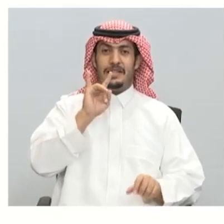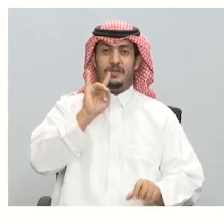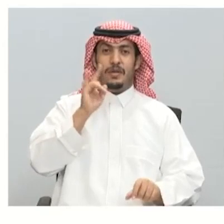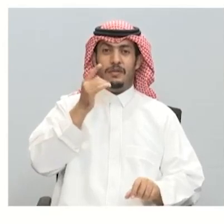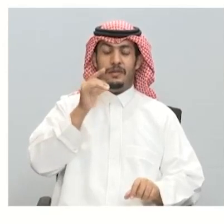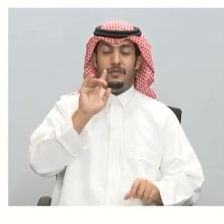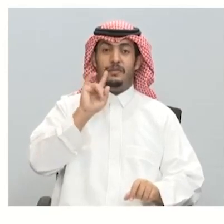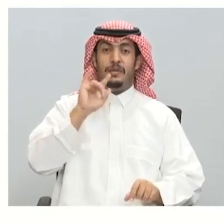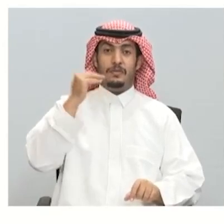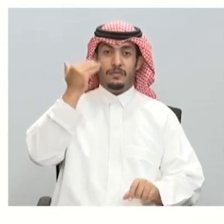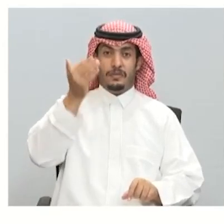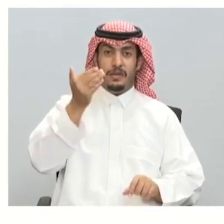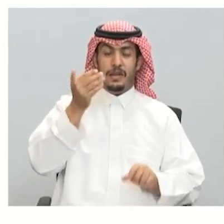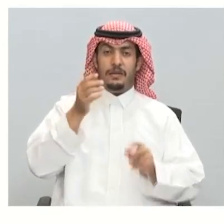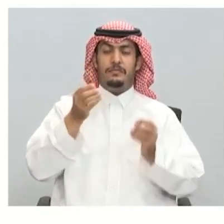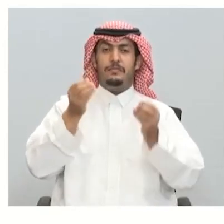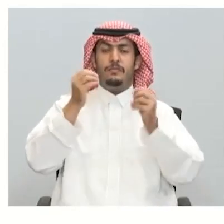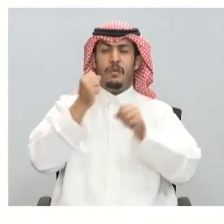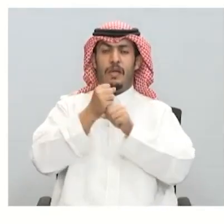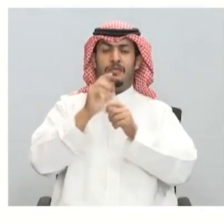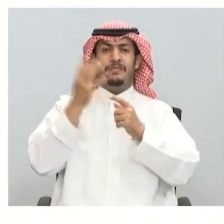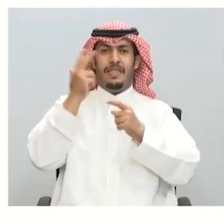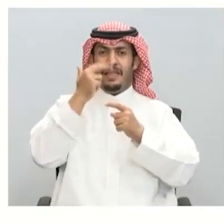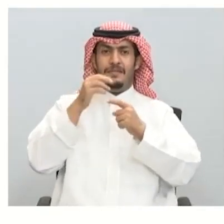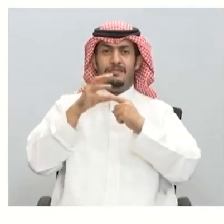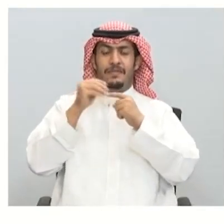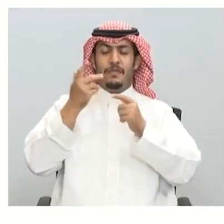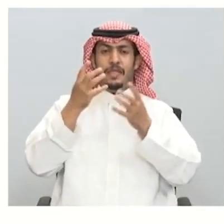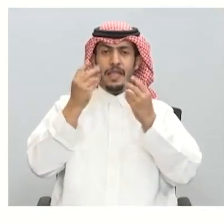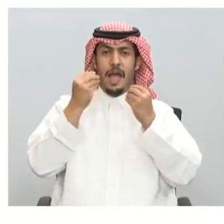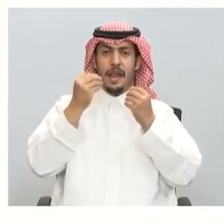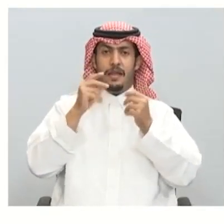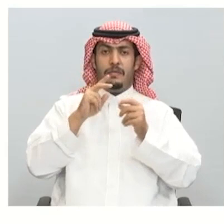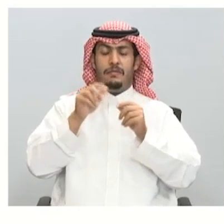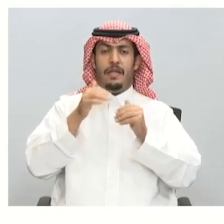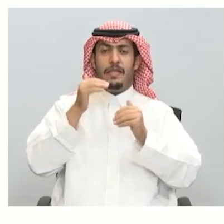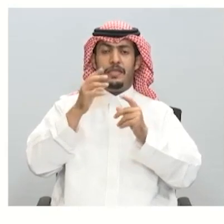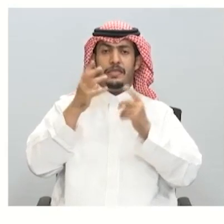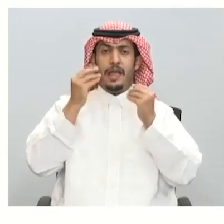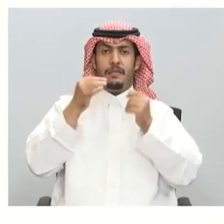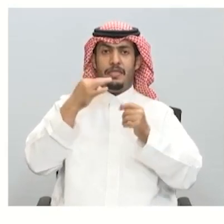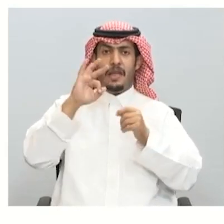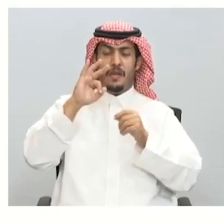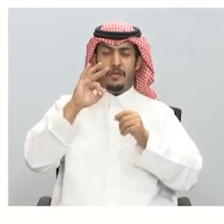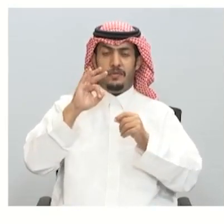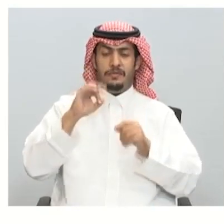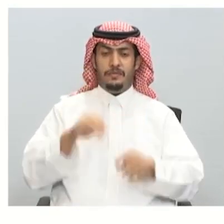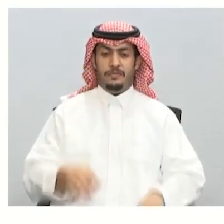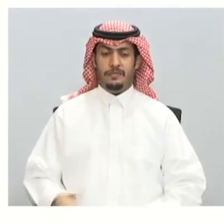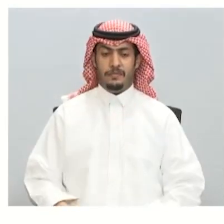العشر المقبله تستدعي الكثير من وظائف الجديده المستوى التعليمي يتعدى التعليم الثانوي وقد